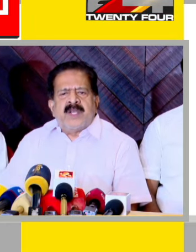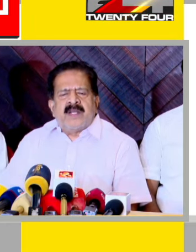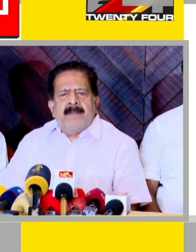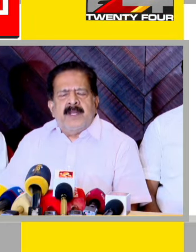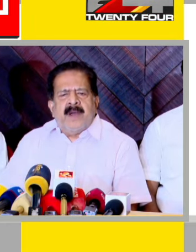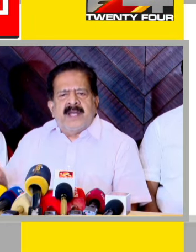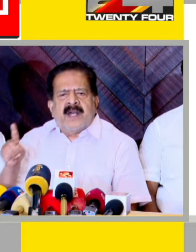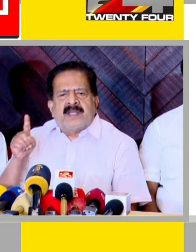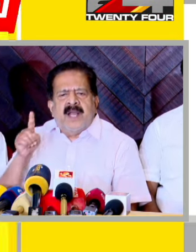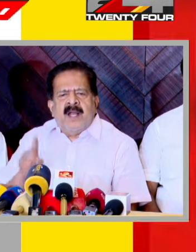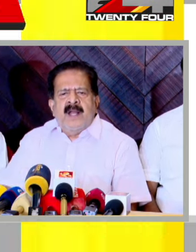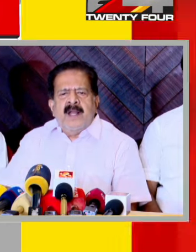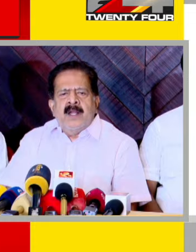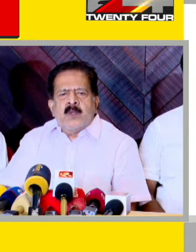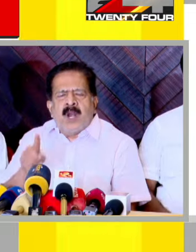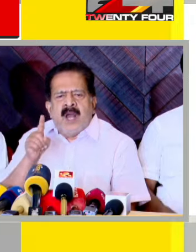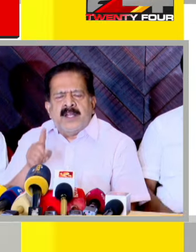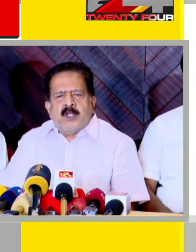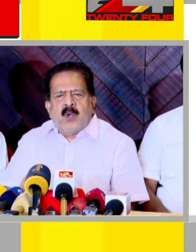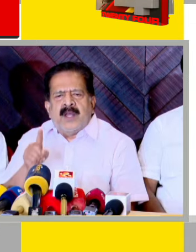യൂണിവേഴ്സൽ കമ്പനിയുമായി നടത്തിയ